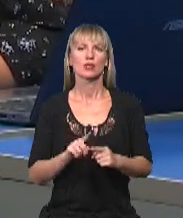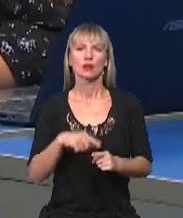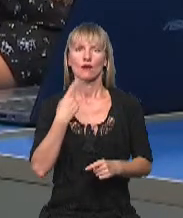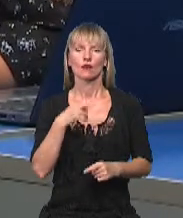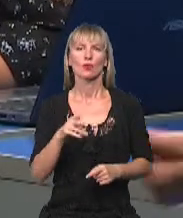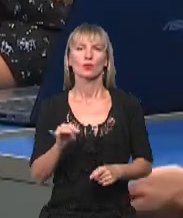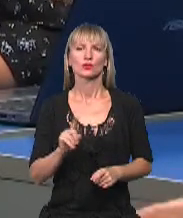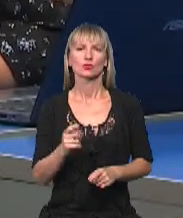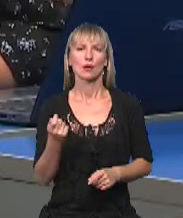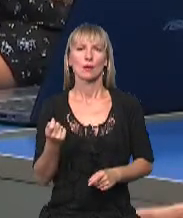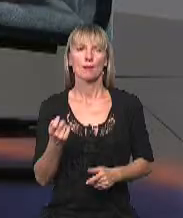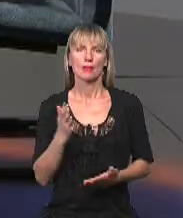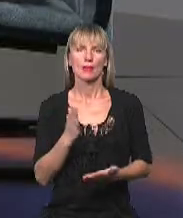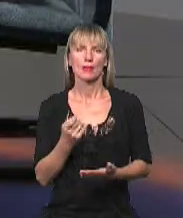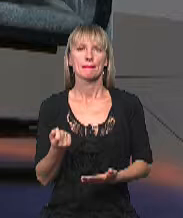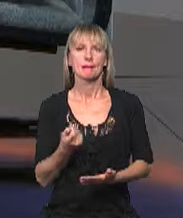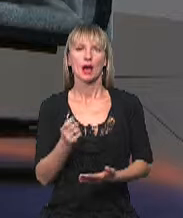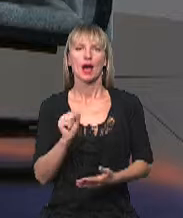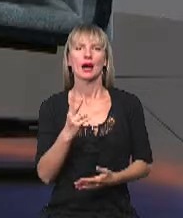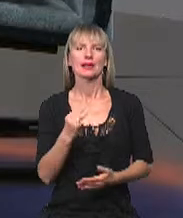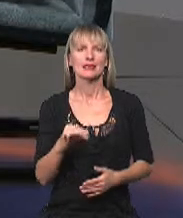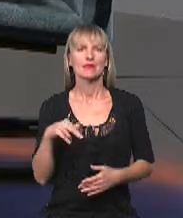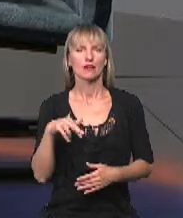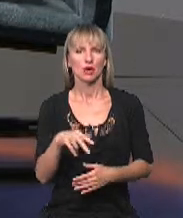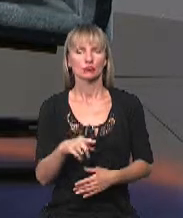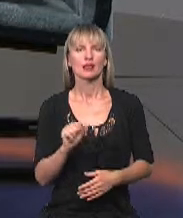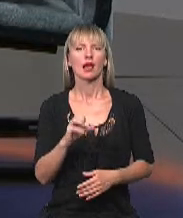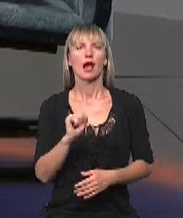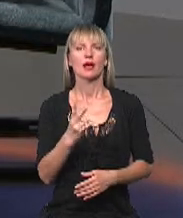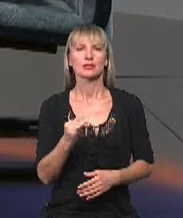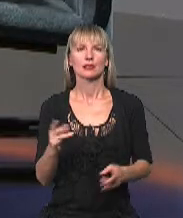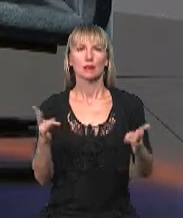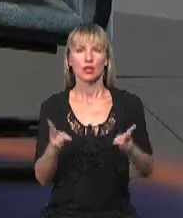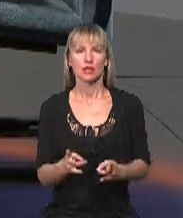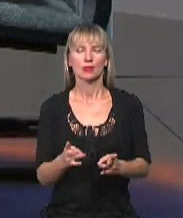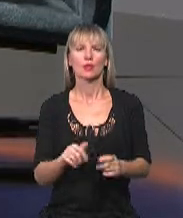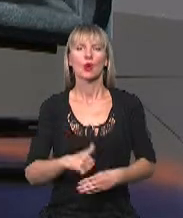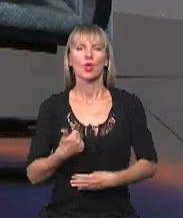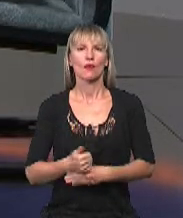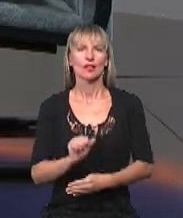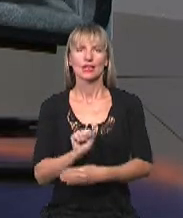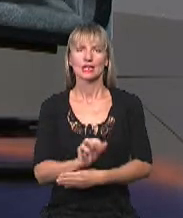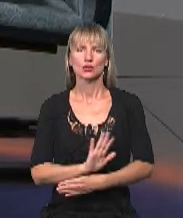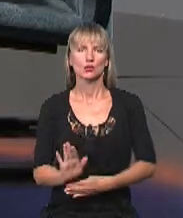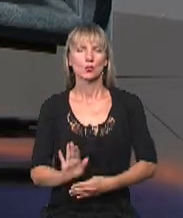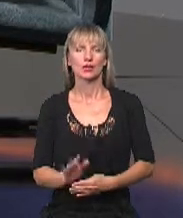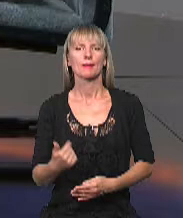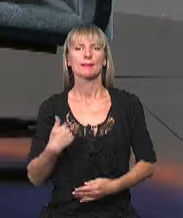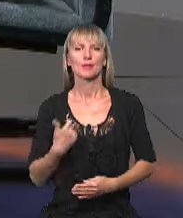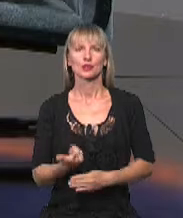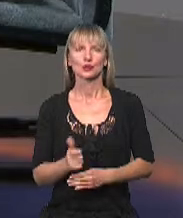що мало тільки акції виходити з ними, але і акції потрібні. Головне – не зупинятися в цьому. І русі. Ми